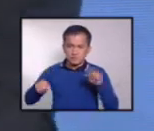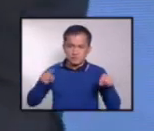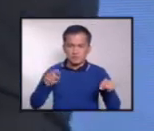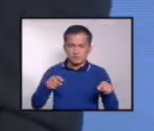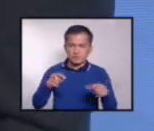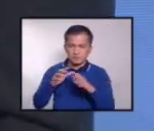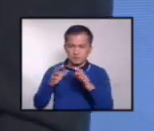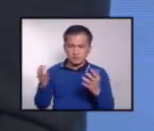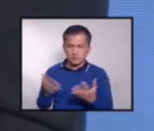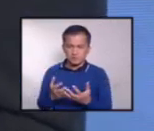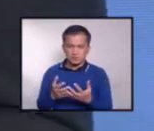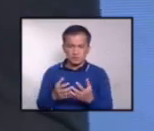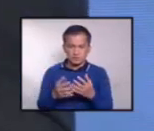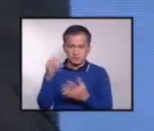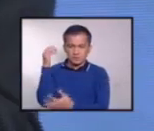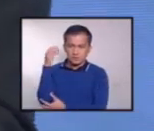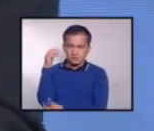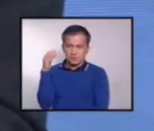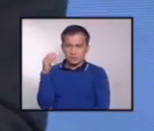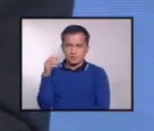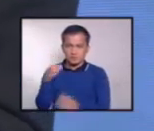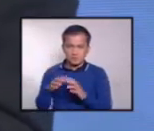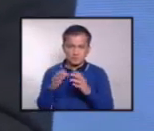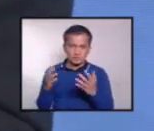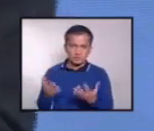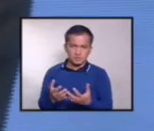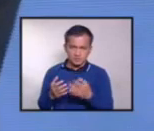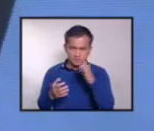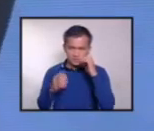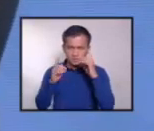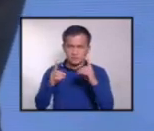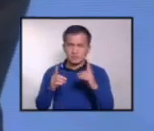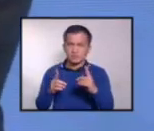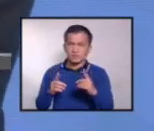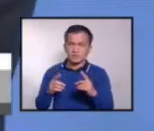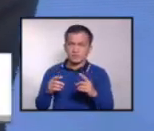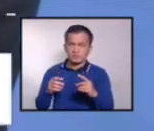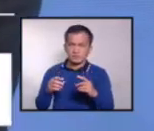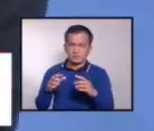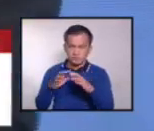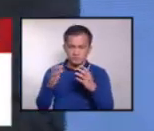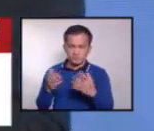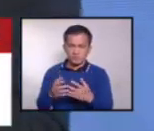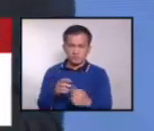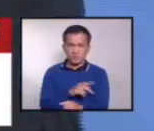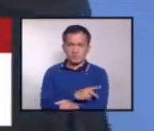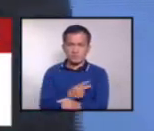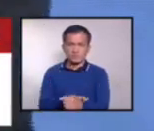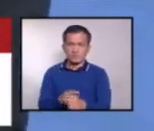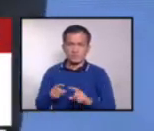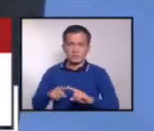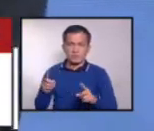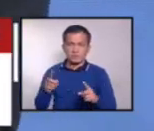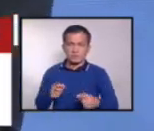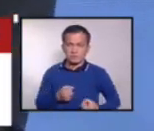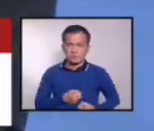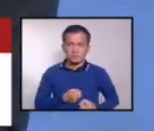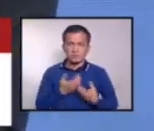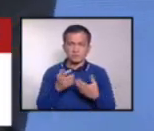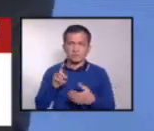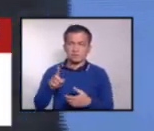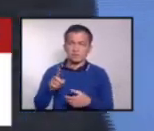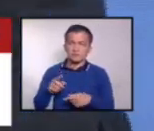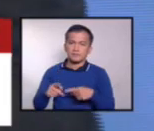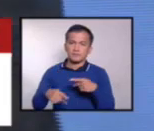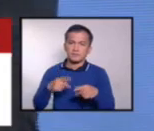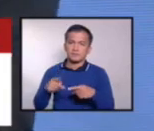Ang mundo ng kahirapan, yung mundo ng edukasyon, pati na rin yung mundo ng kapangyarihan. Iba yung hugot ng isang mamamayan